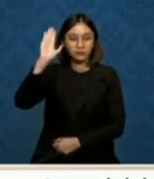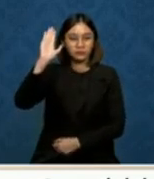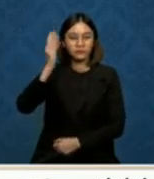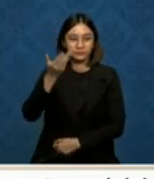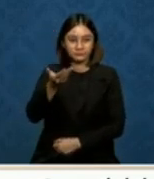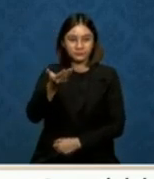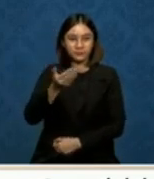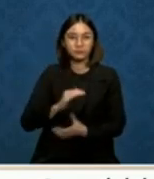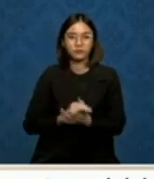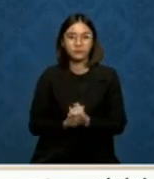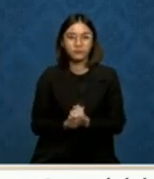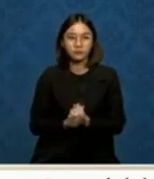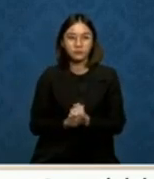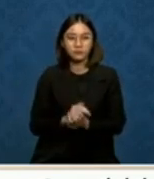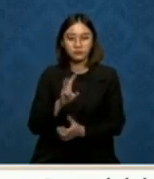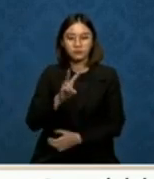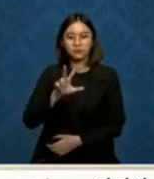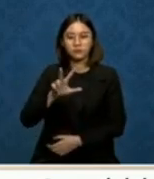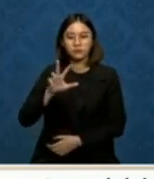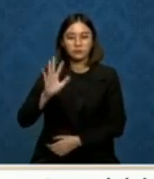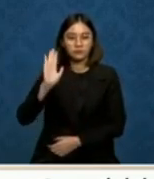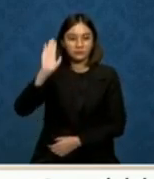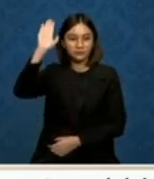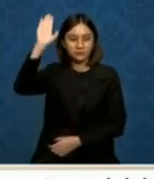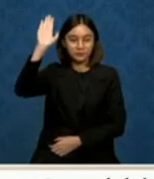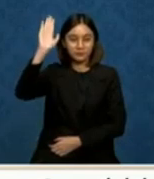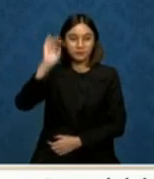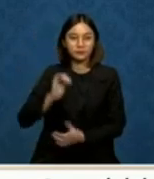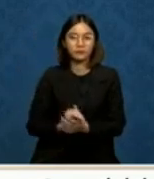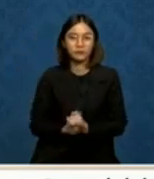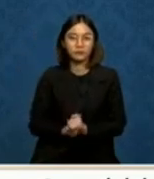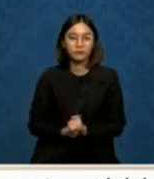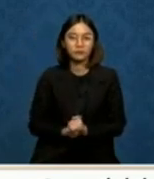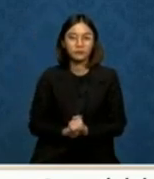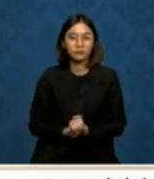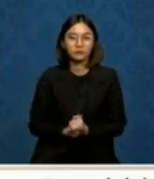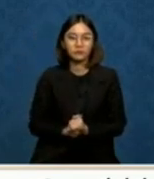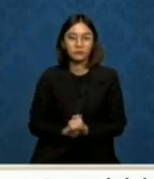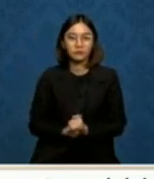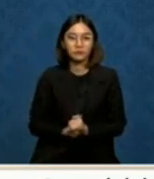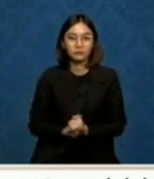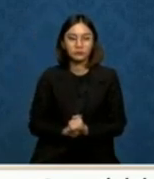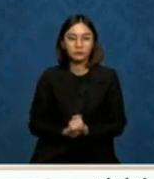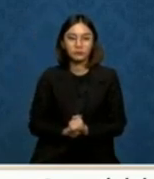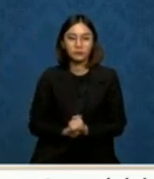เชิญครับ พัชระจันทนาทองทอง235แสดงตนครับผม 235แสดงตนนะครับ